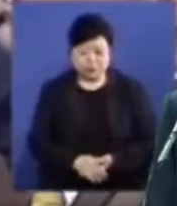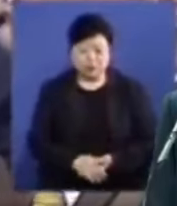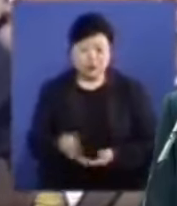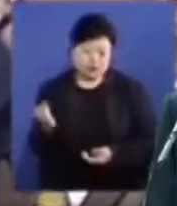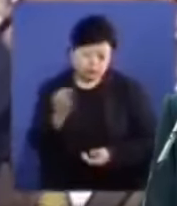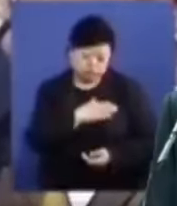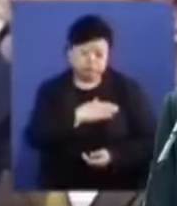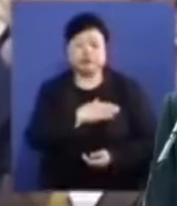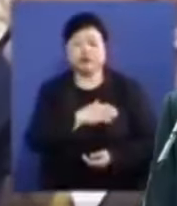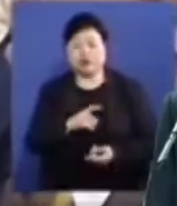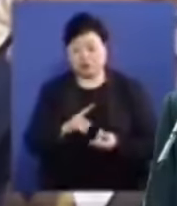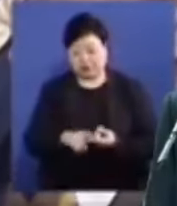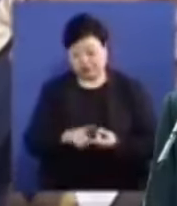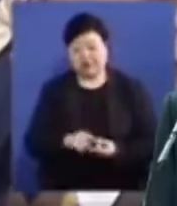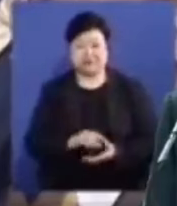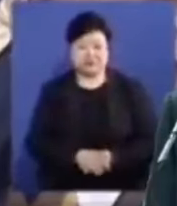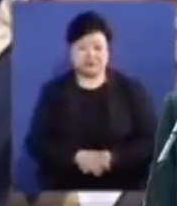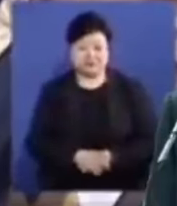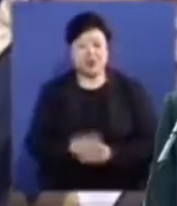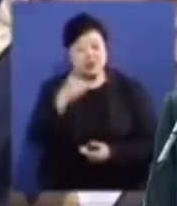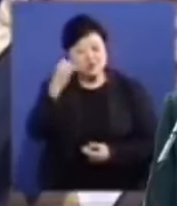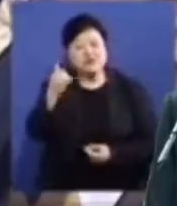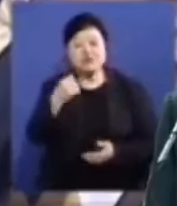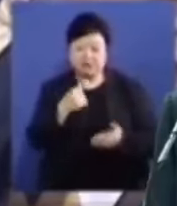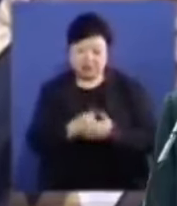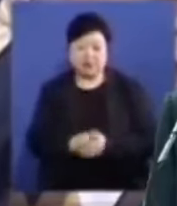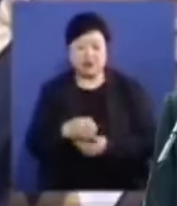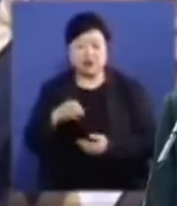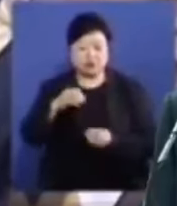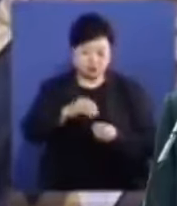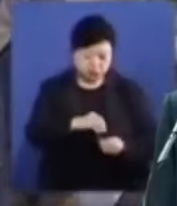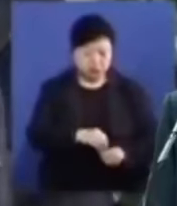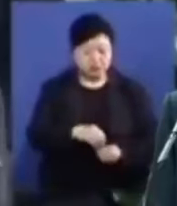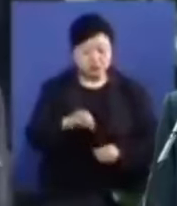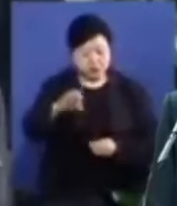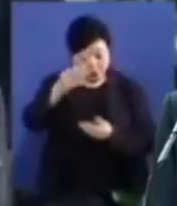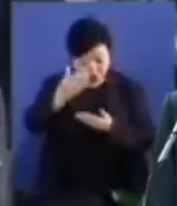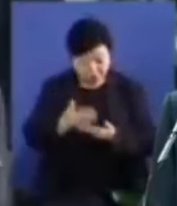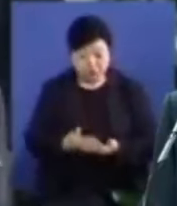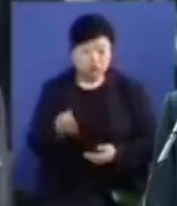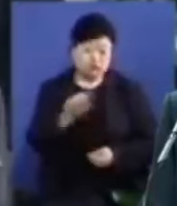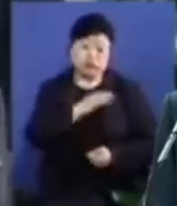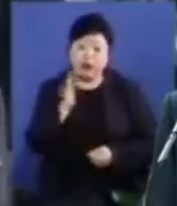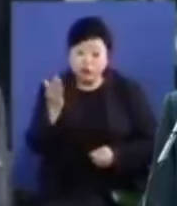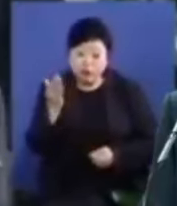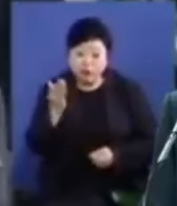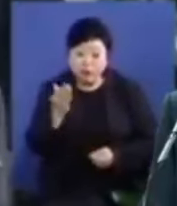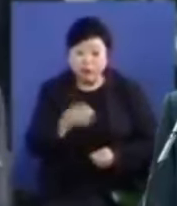잘 사는 것은 지가 부모 덕분에 부자로 있었으니까